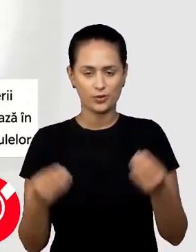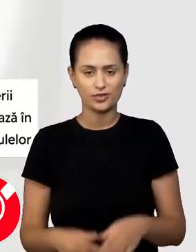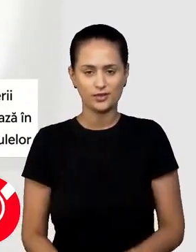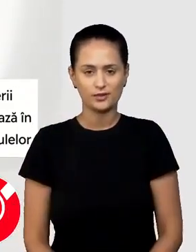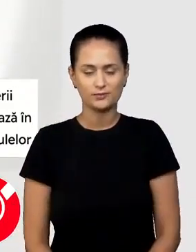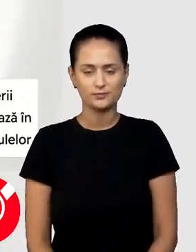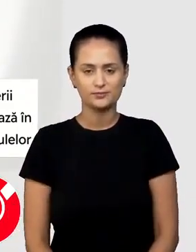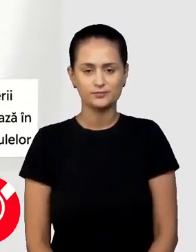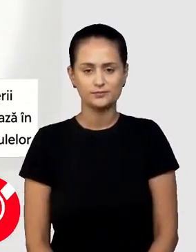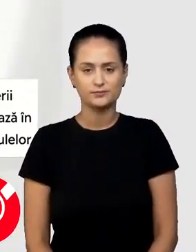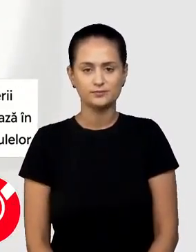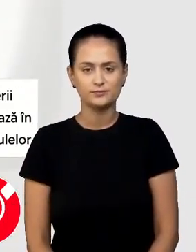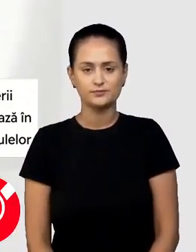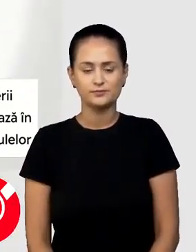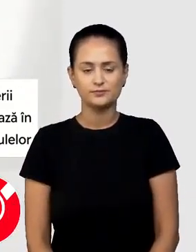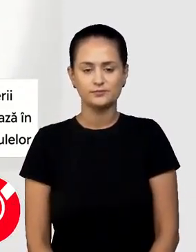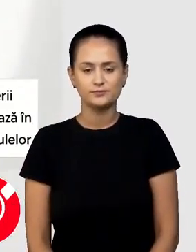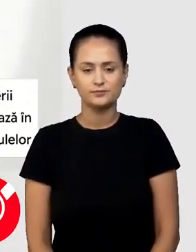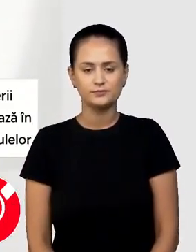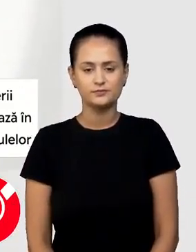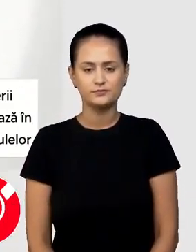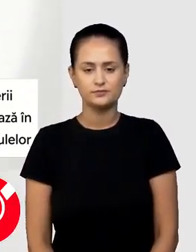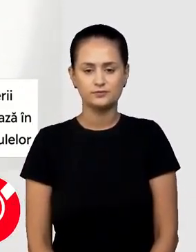Marcu, sociolog, îți explică mai multe.